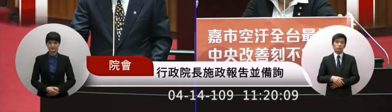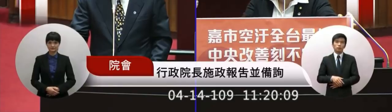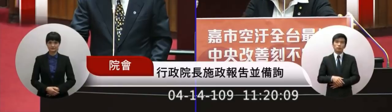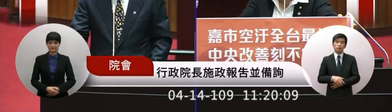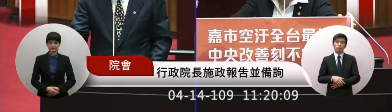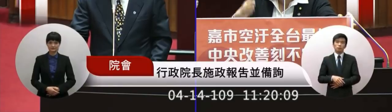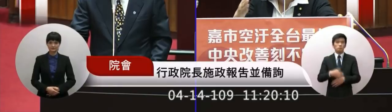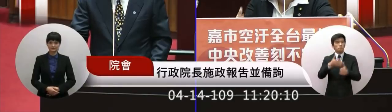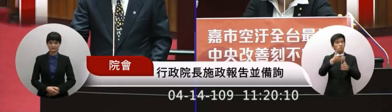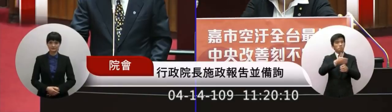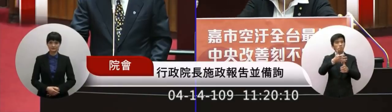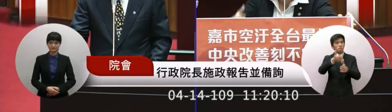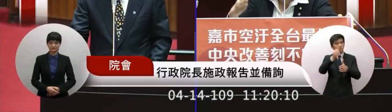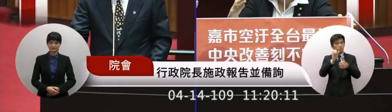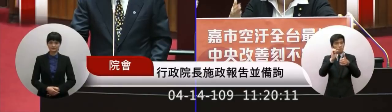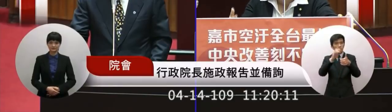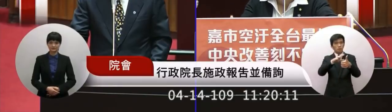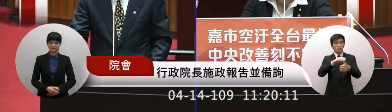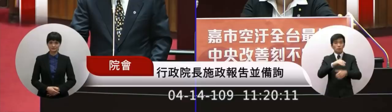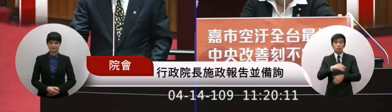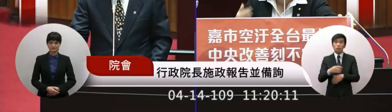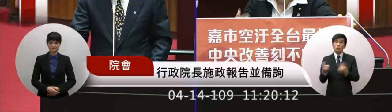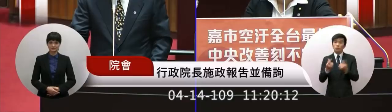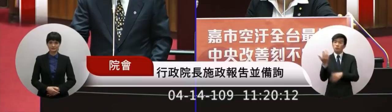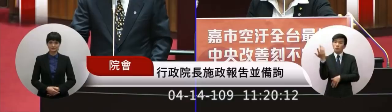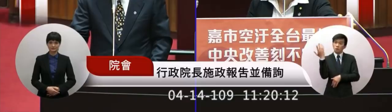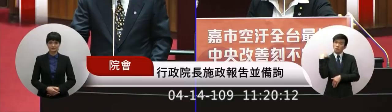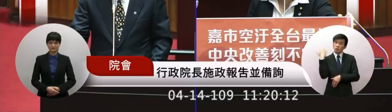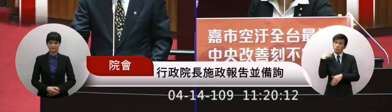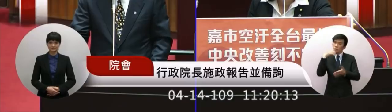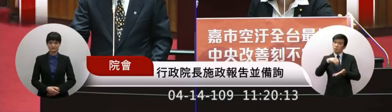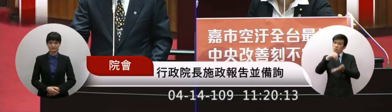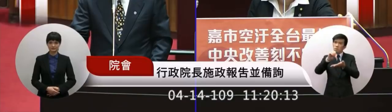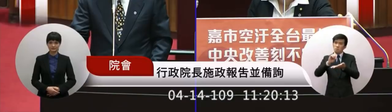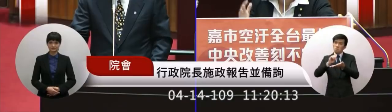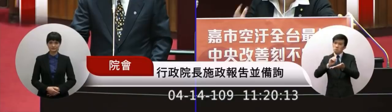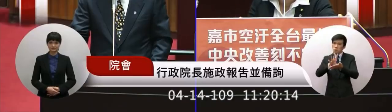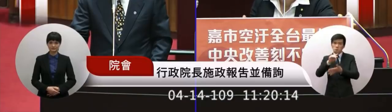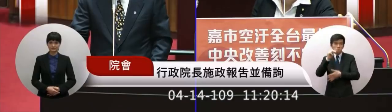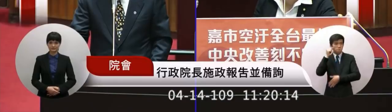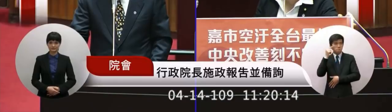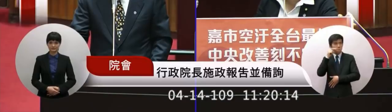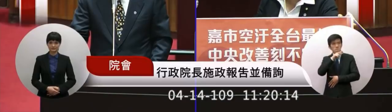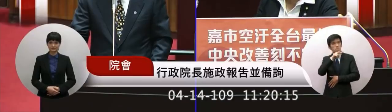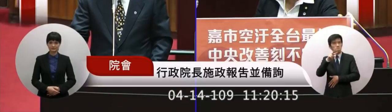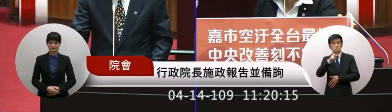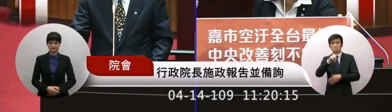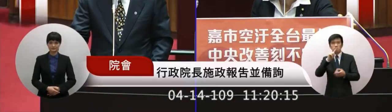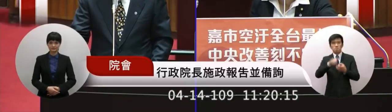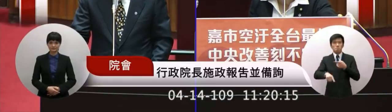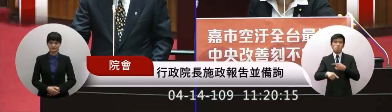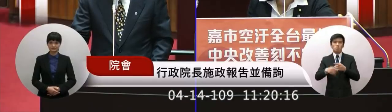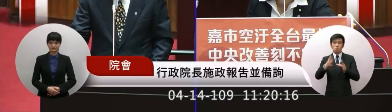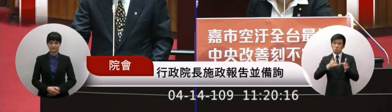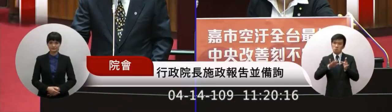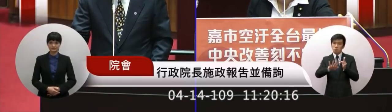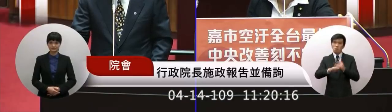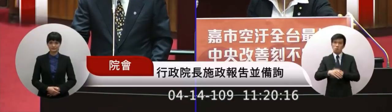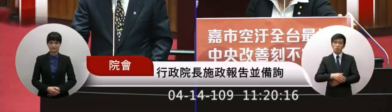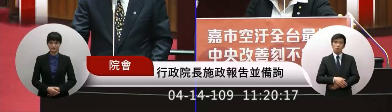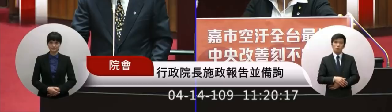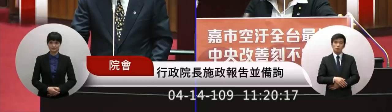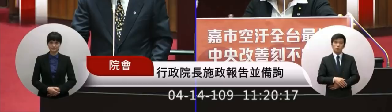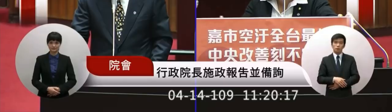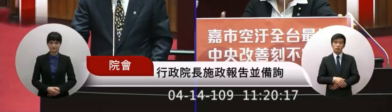有一些你們所報告的所提出的我覺得有一些不足是不是你們未